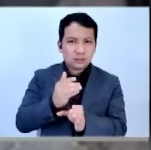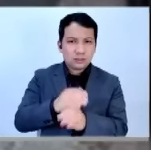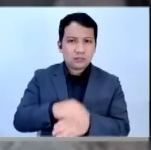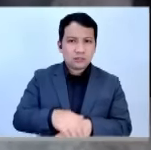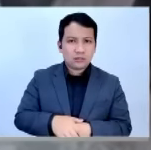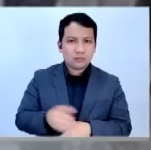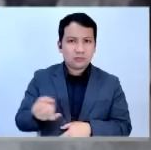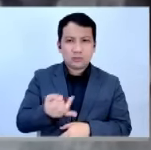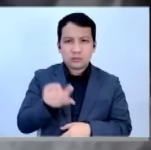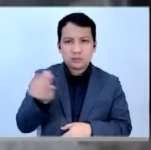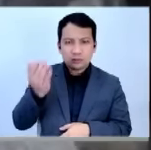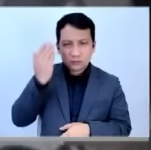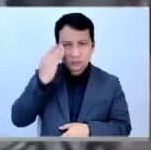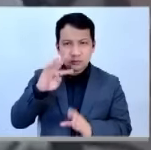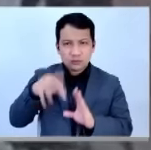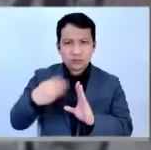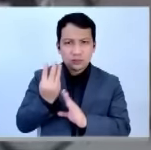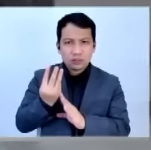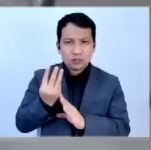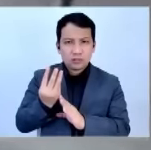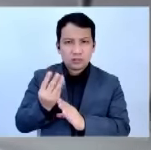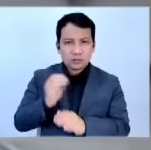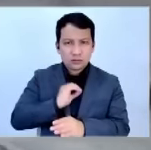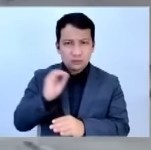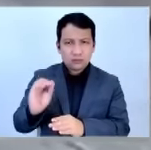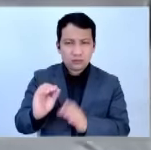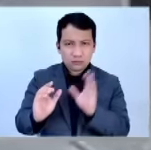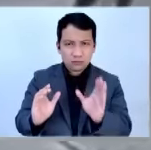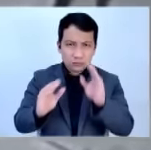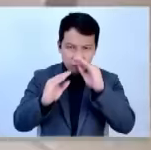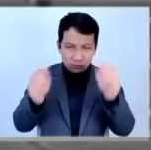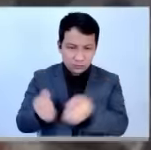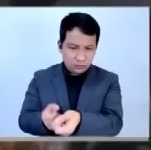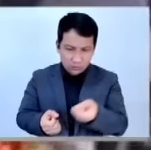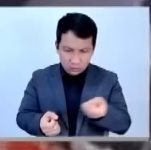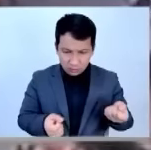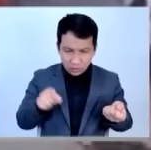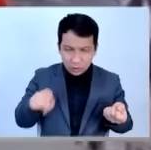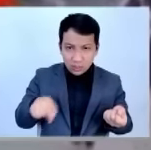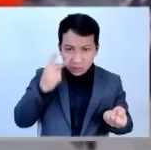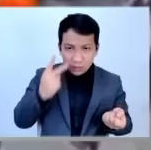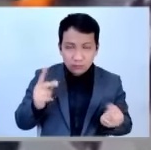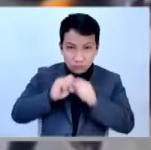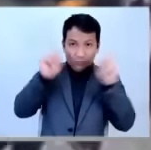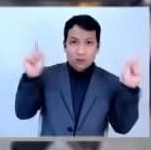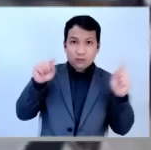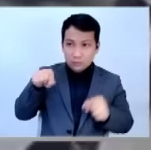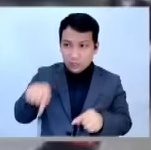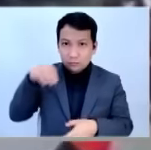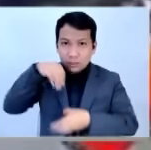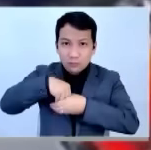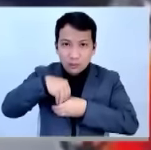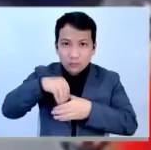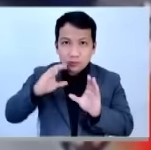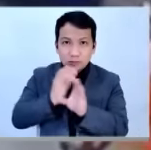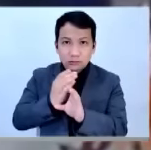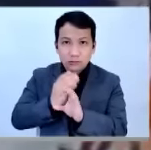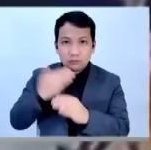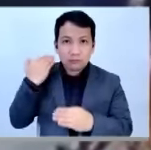ang 4 na oras, dumating na ang may-ari ng kotse. Pagbukas niya ng sasakyan, laking gulat niya nang tumambad ang mga bangkay ng dalawang